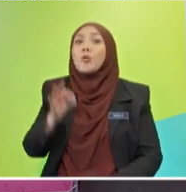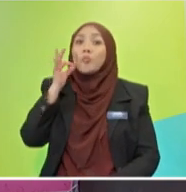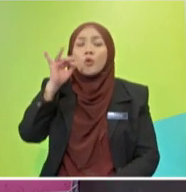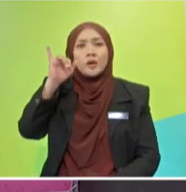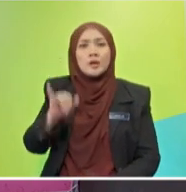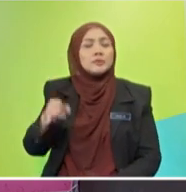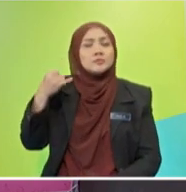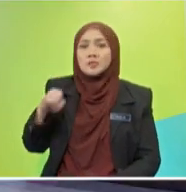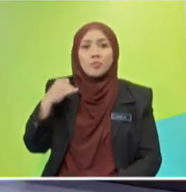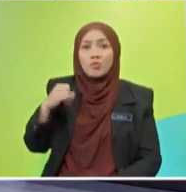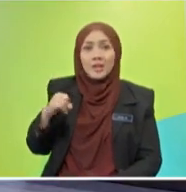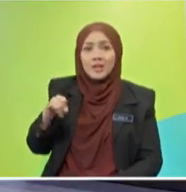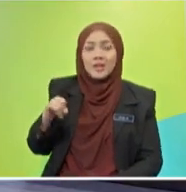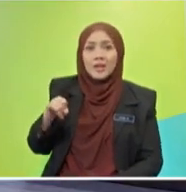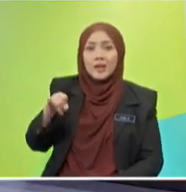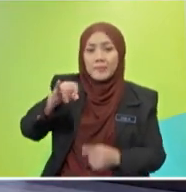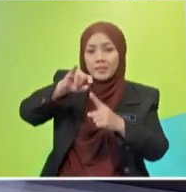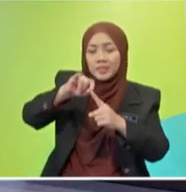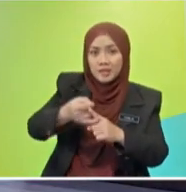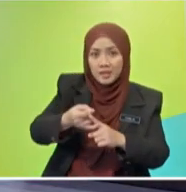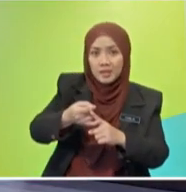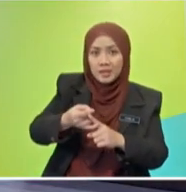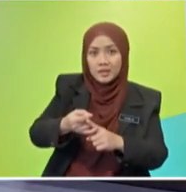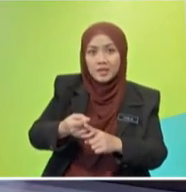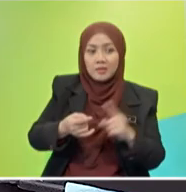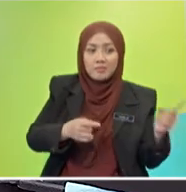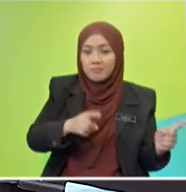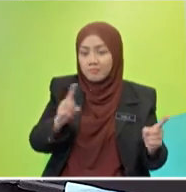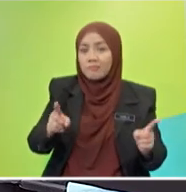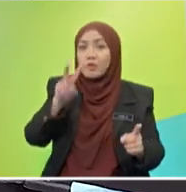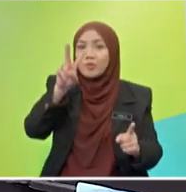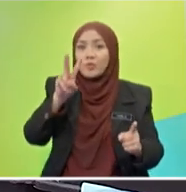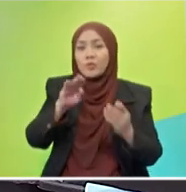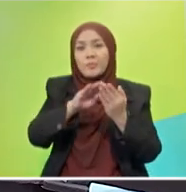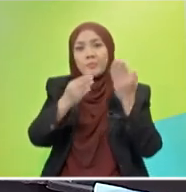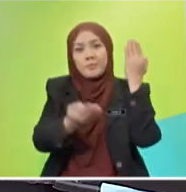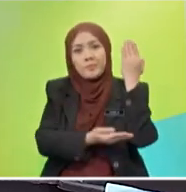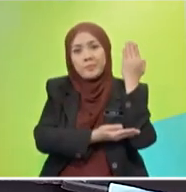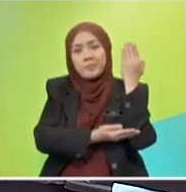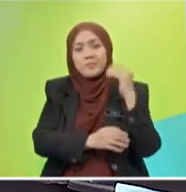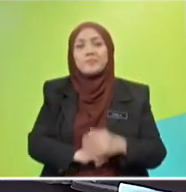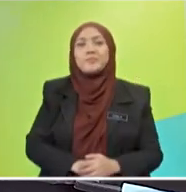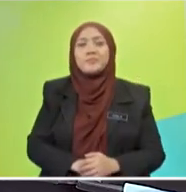dengan buah ya oke itu dia tadi pemahamannya